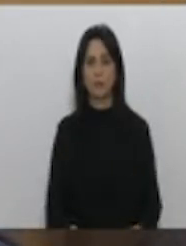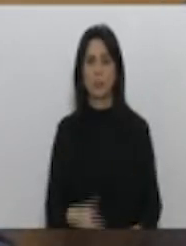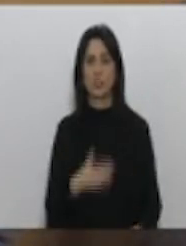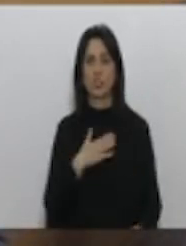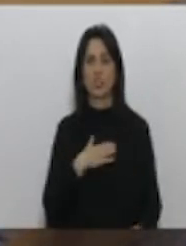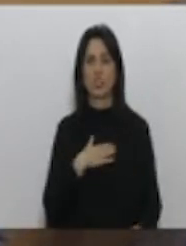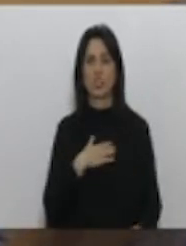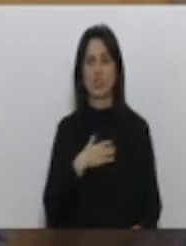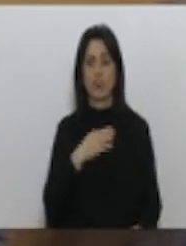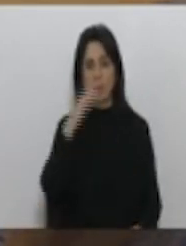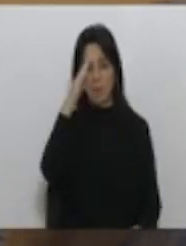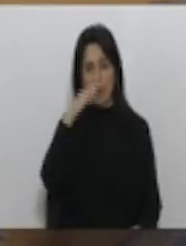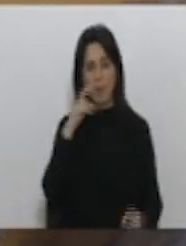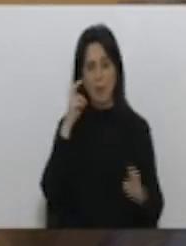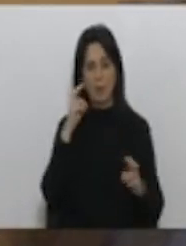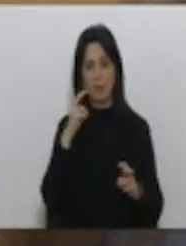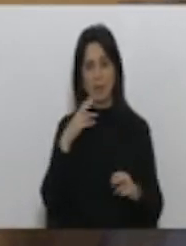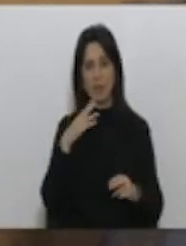ჩვენი მამებისა და